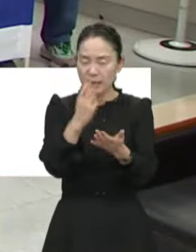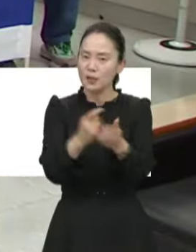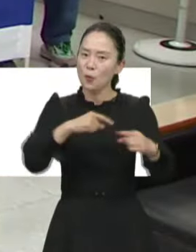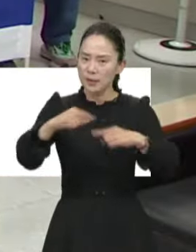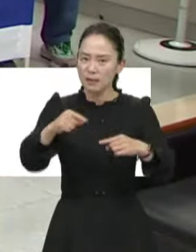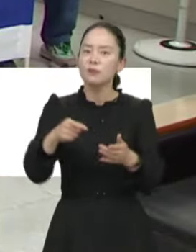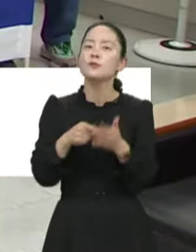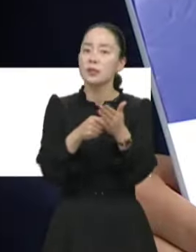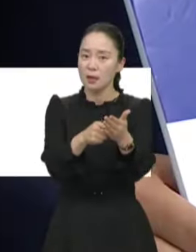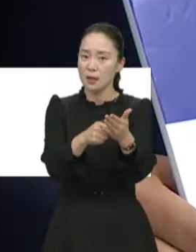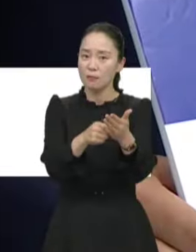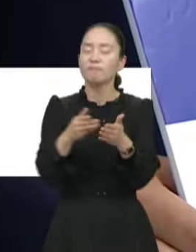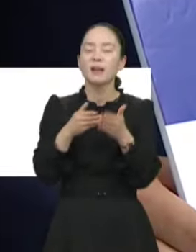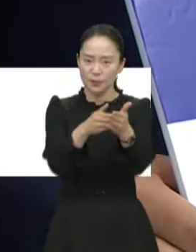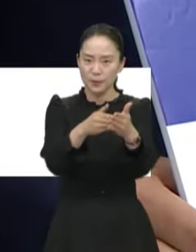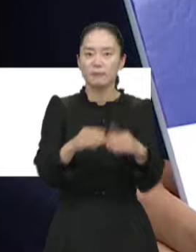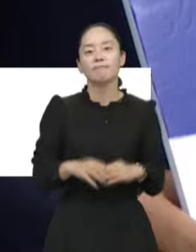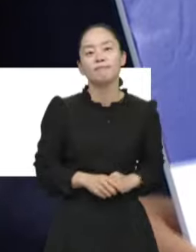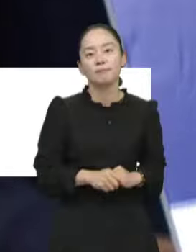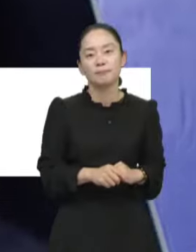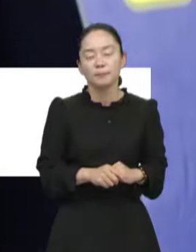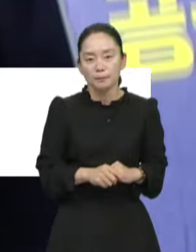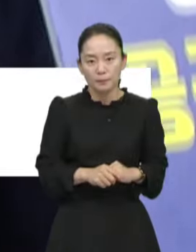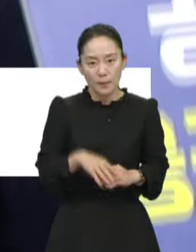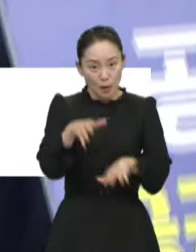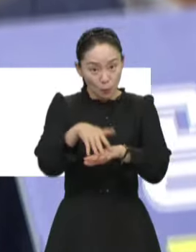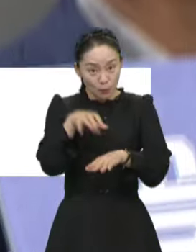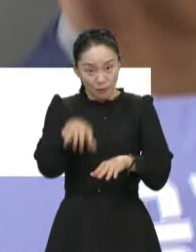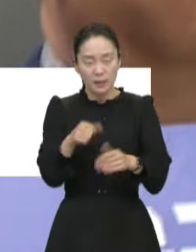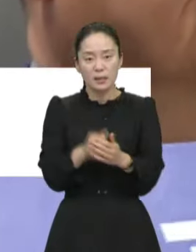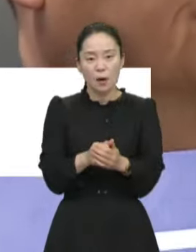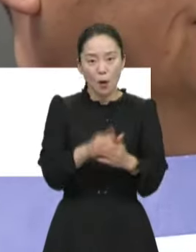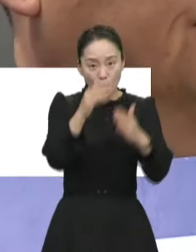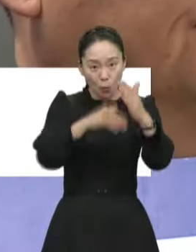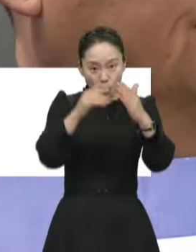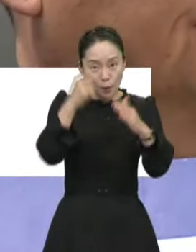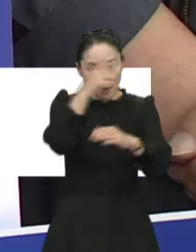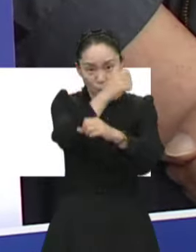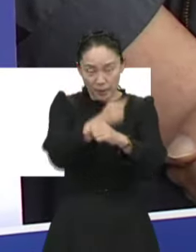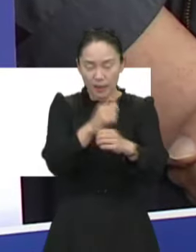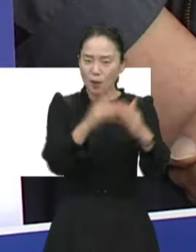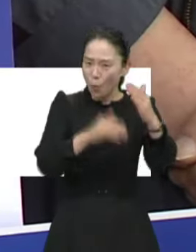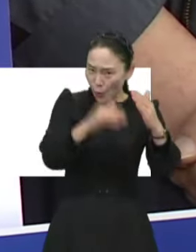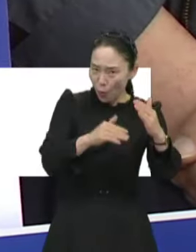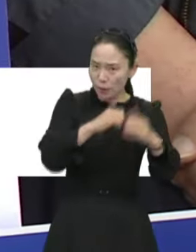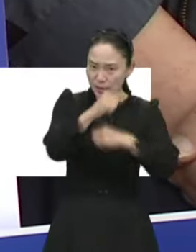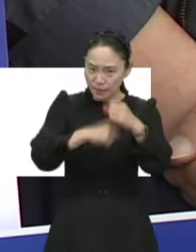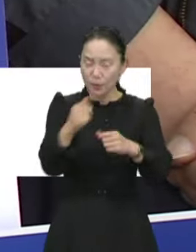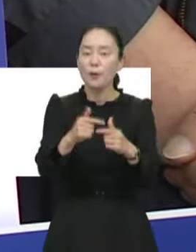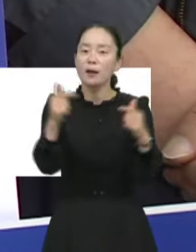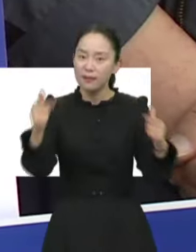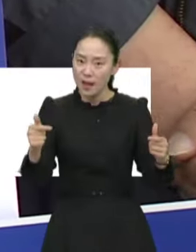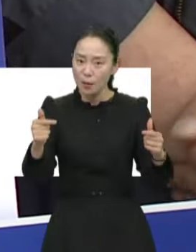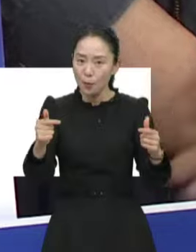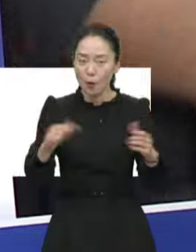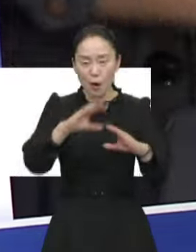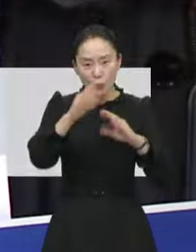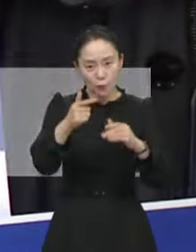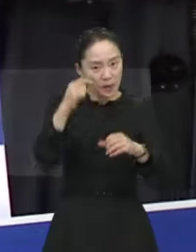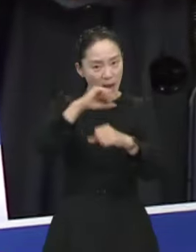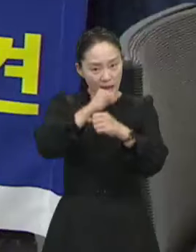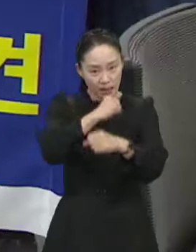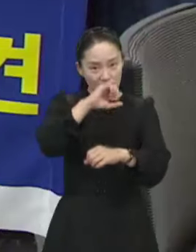예산뿐만 강조했습니다 노조는 또 공공연구기관 공공성과 자율성 확대 국가연구개발예산